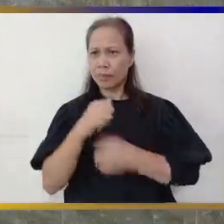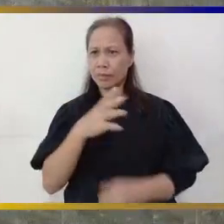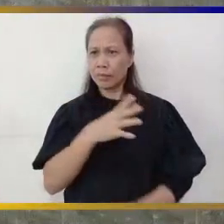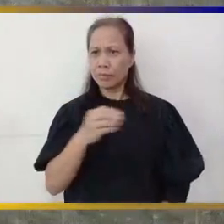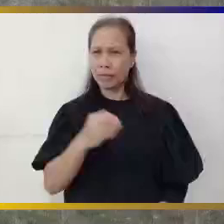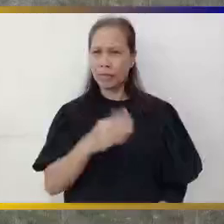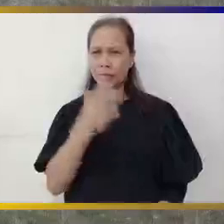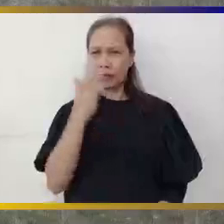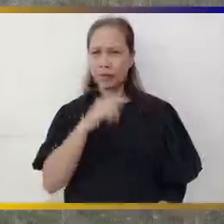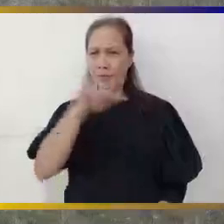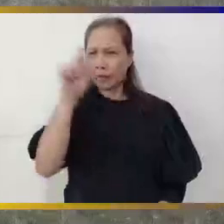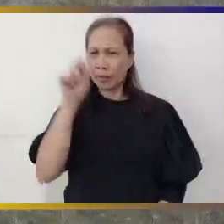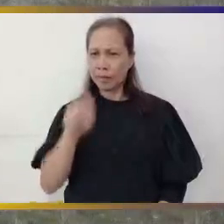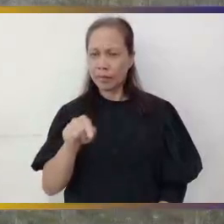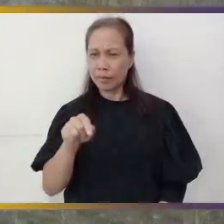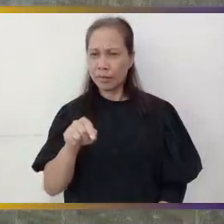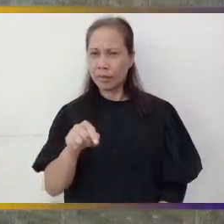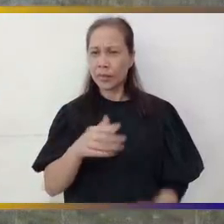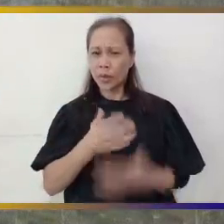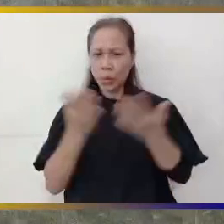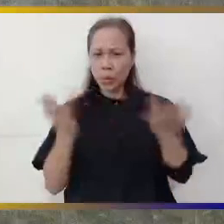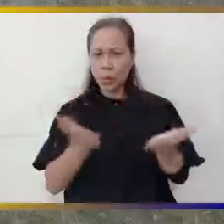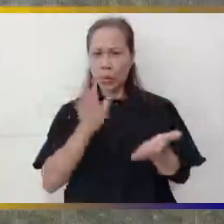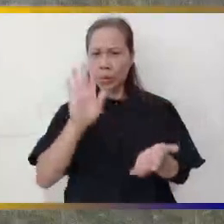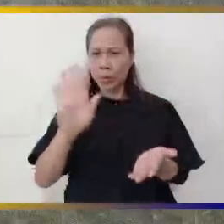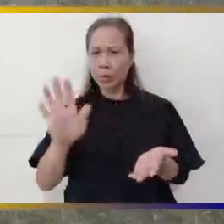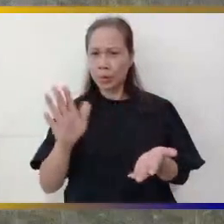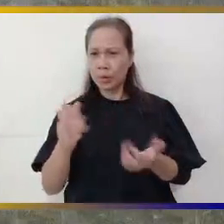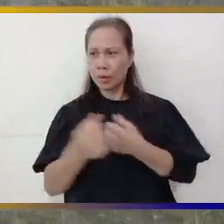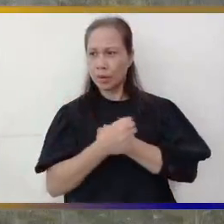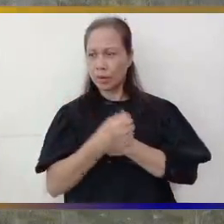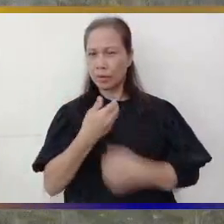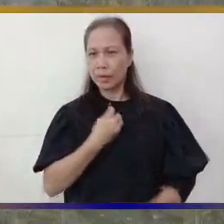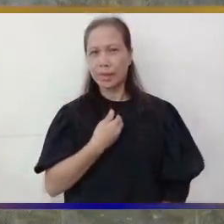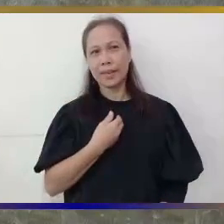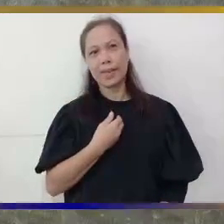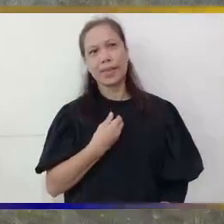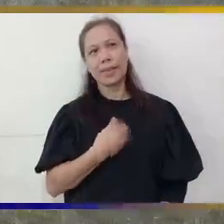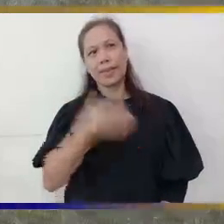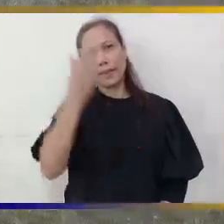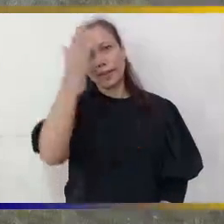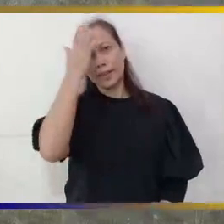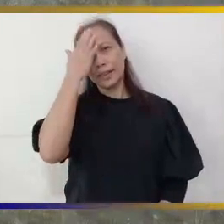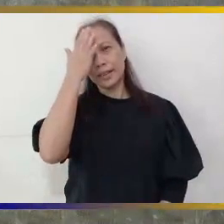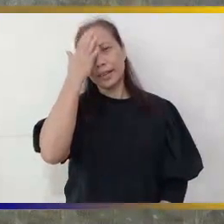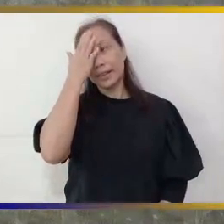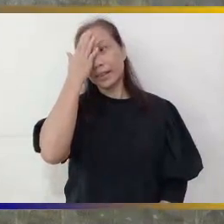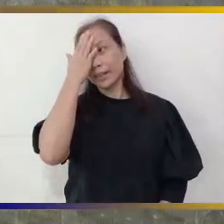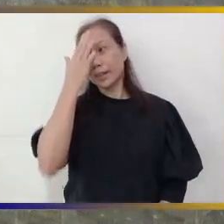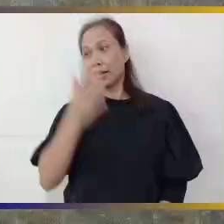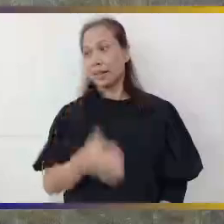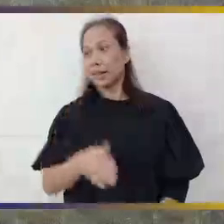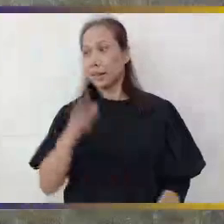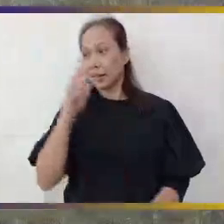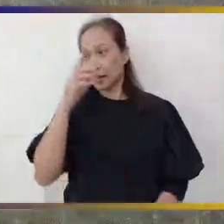kung saan mo ako minahal L ka alalanin mo si ISO Alam niya mahal